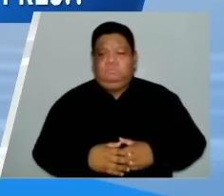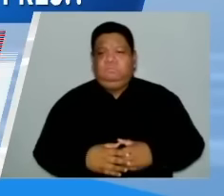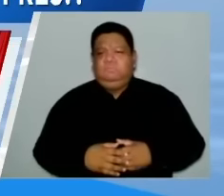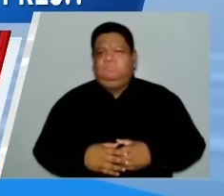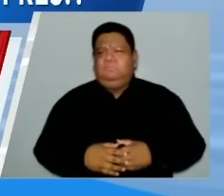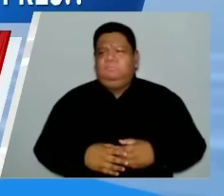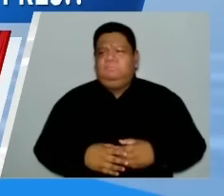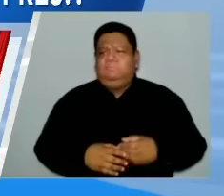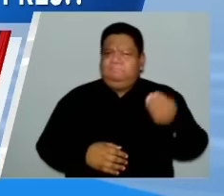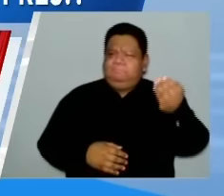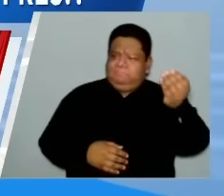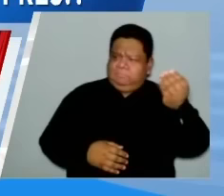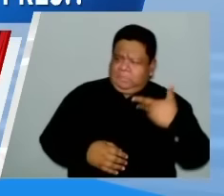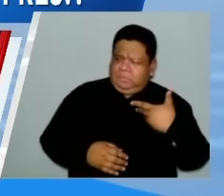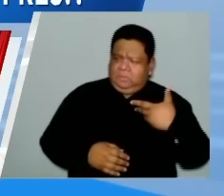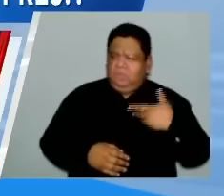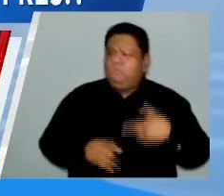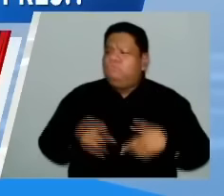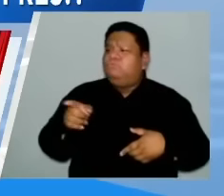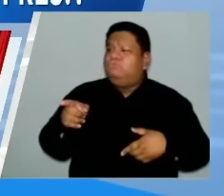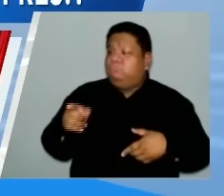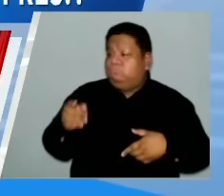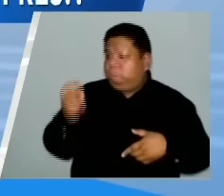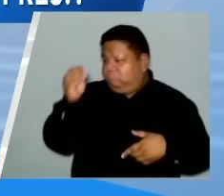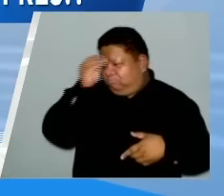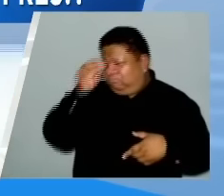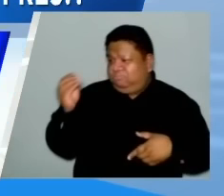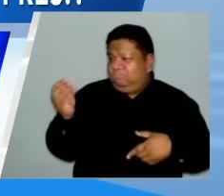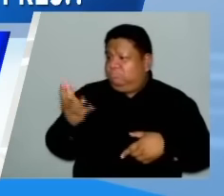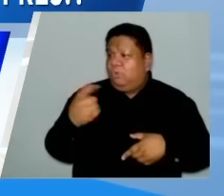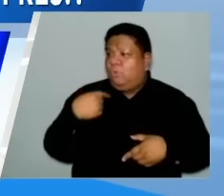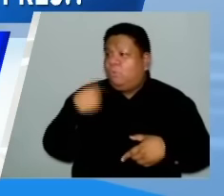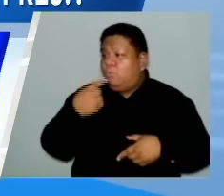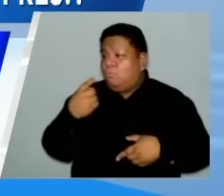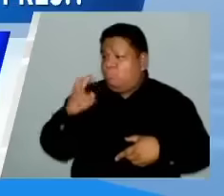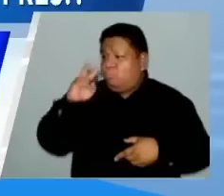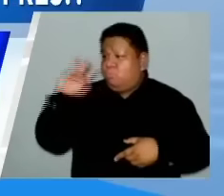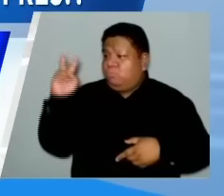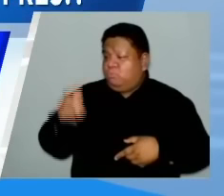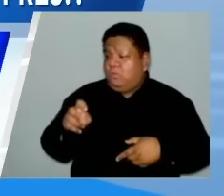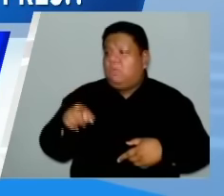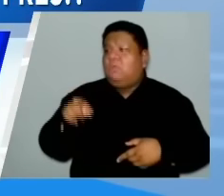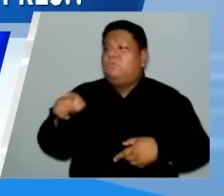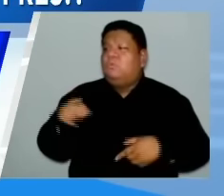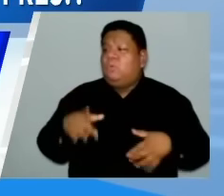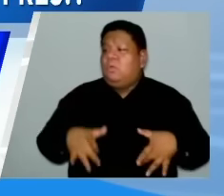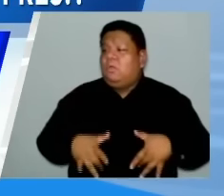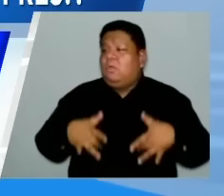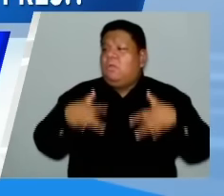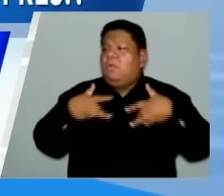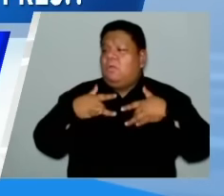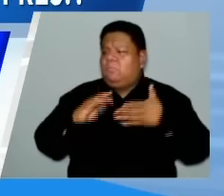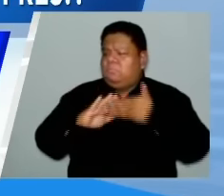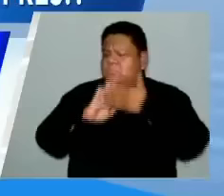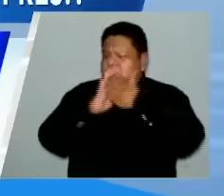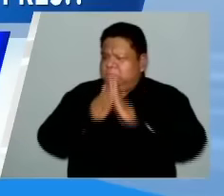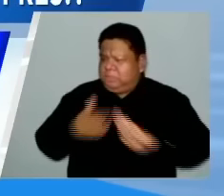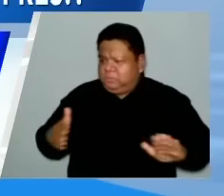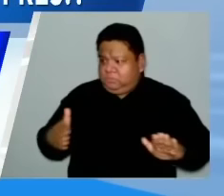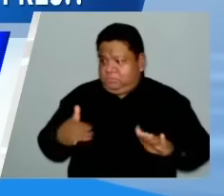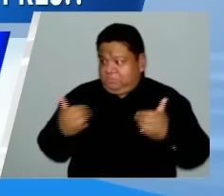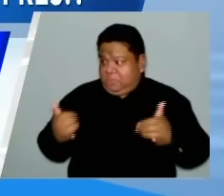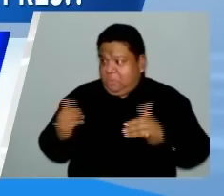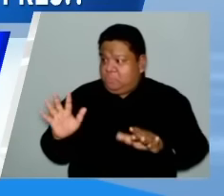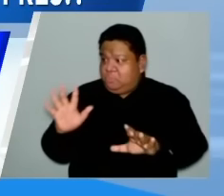yung sabihin mo sa mga kasama mo ng mga testigo, namuhay kayo ng peaceful, mapayapa. Tapos sasali kayo dyan, hindi